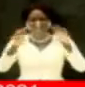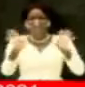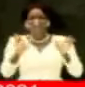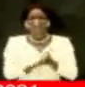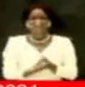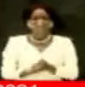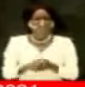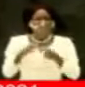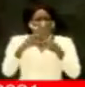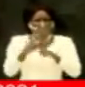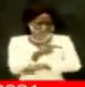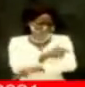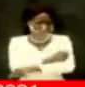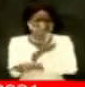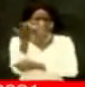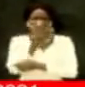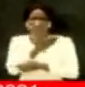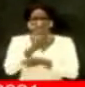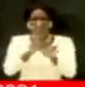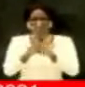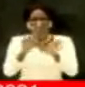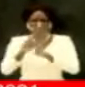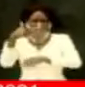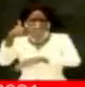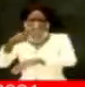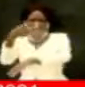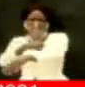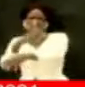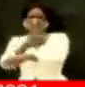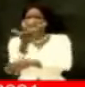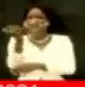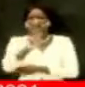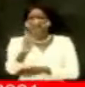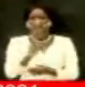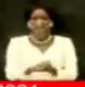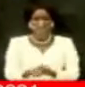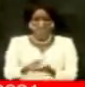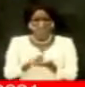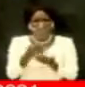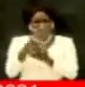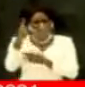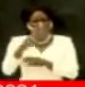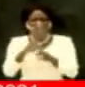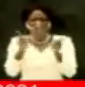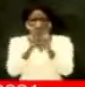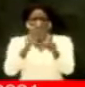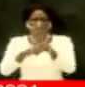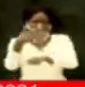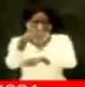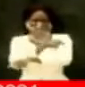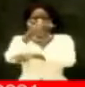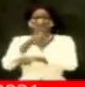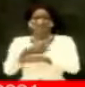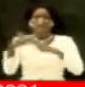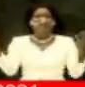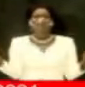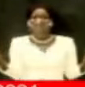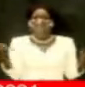Jackson amene timaziwa ena chifukwa mwina wangomveka ena kupanga twi basi ululu umene ndinamva ine